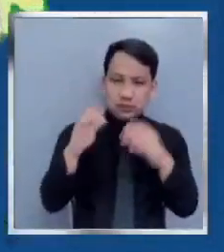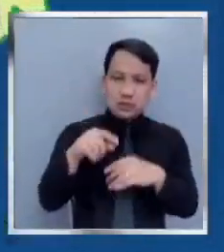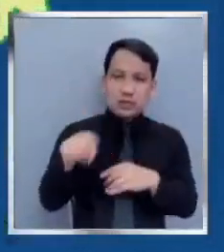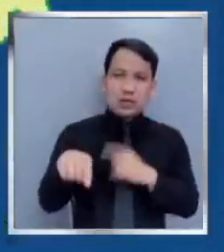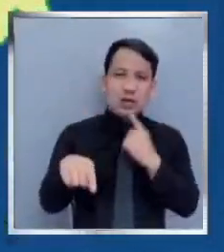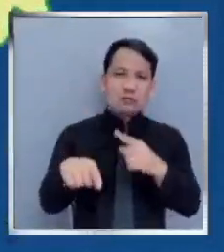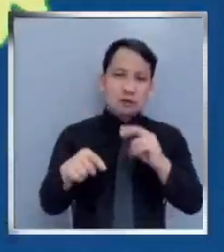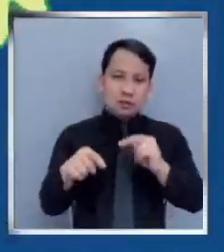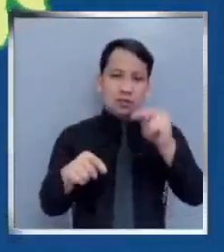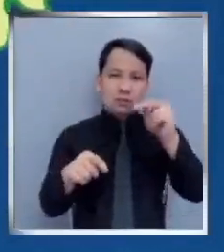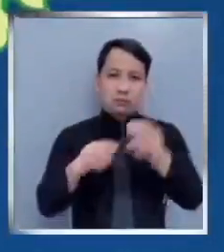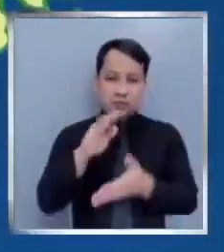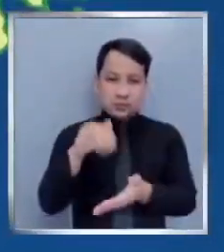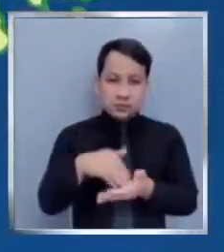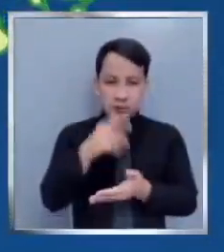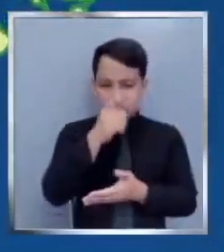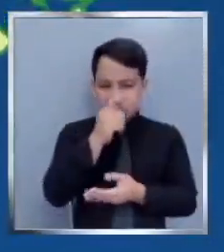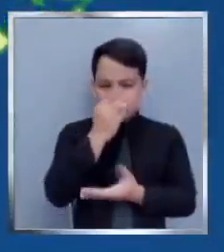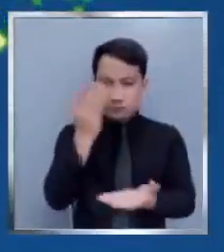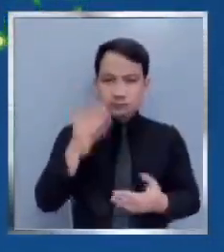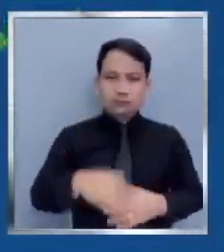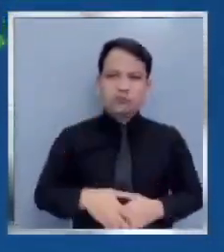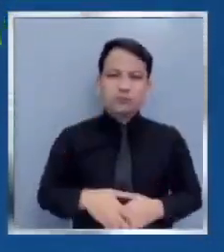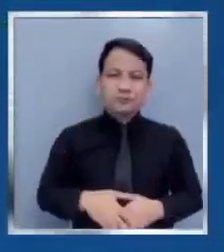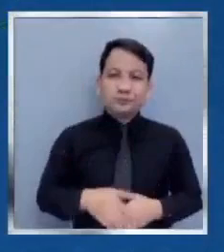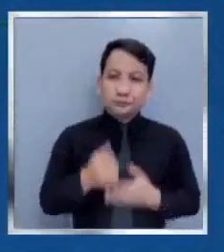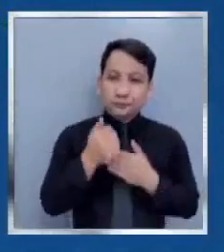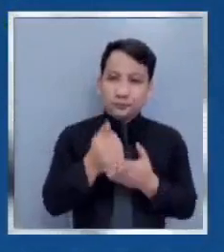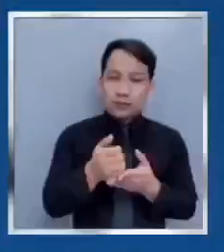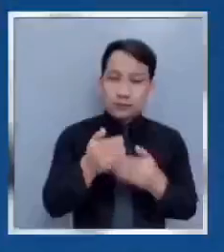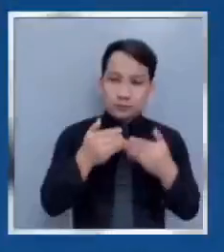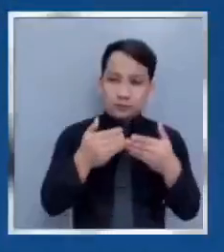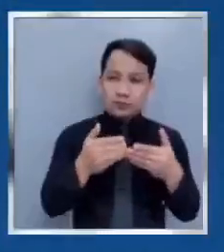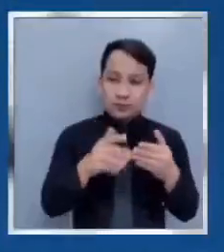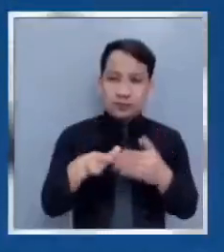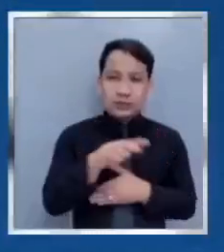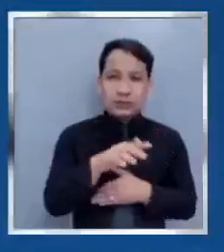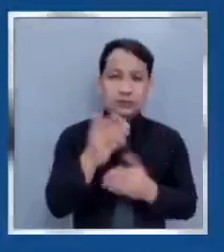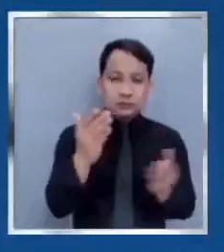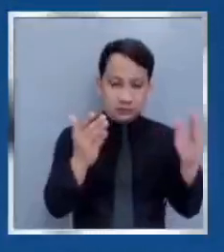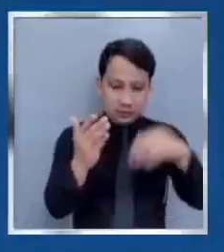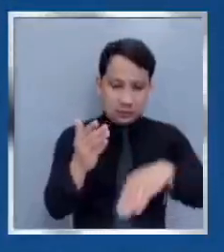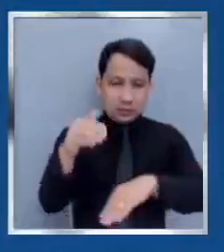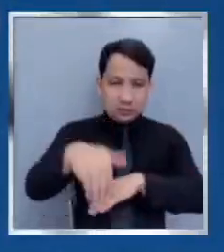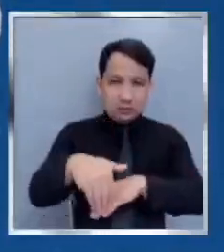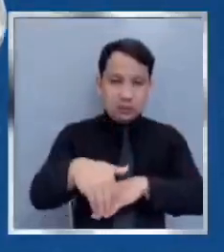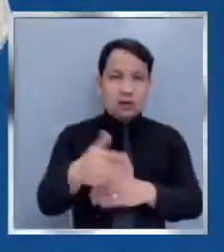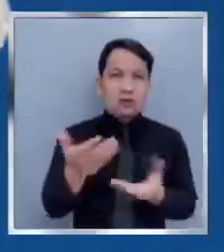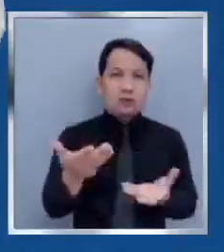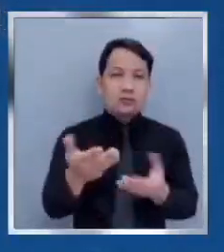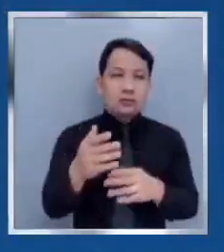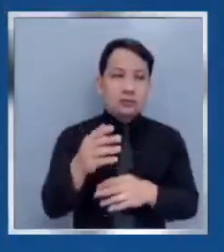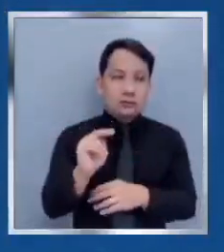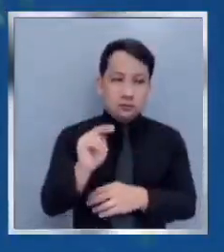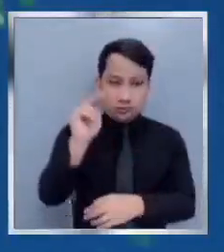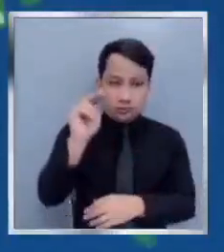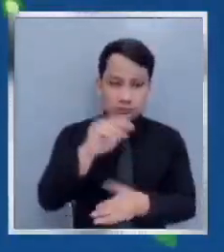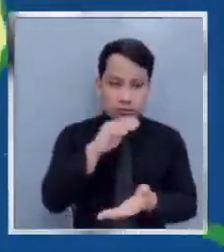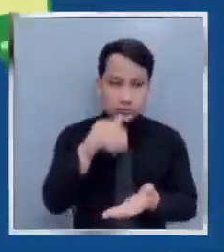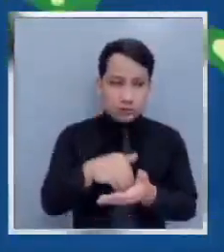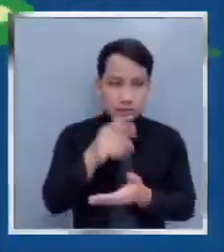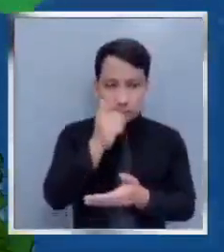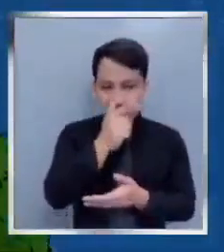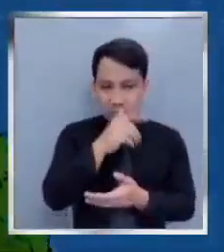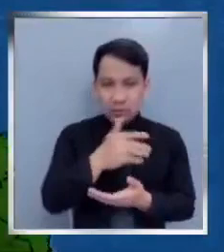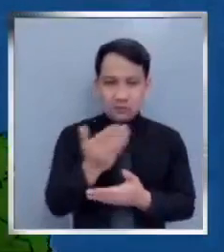at central Luzon at posible mga kapuso magpatuloy yan hanggang sa gabi, lalo na dito sa may northern at central Luzon. Mag-apo namang